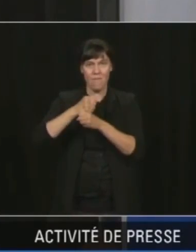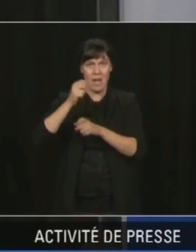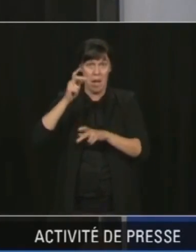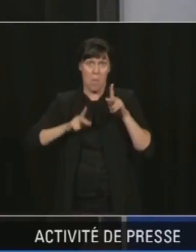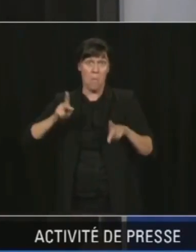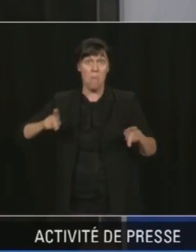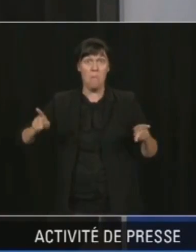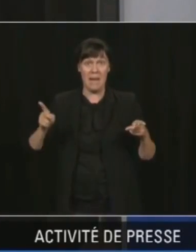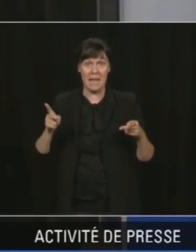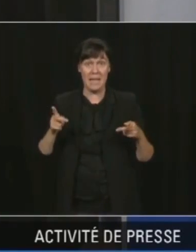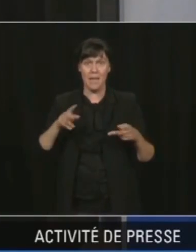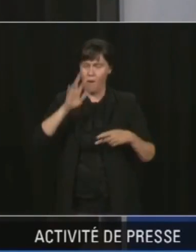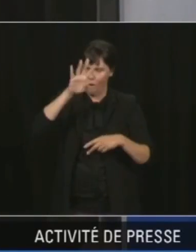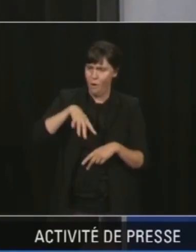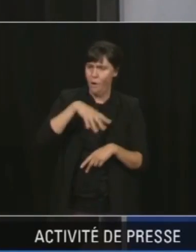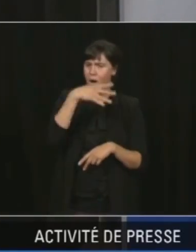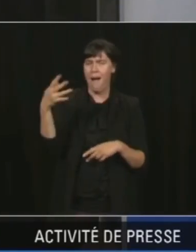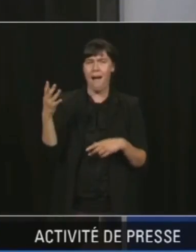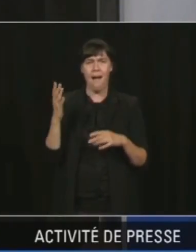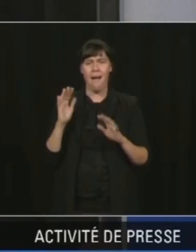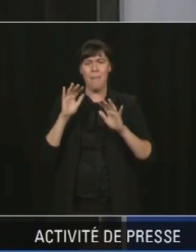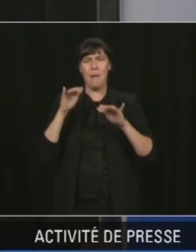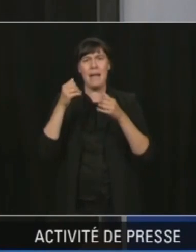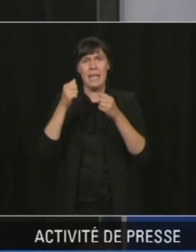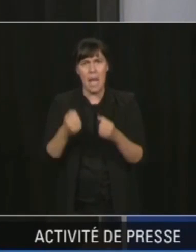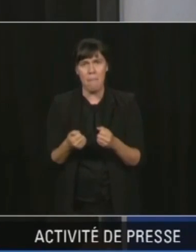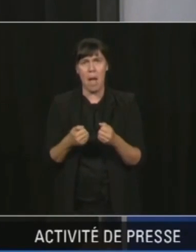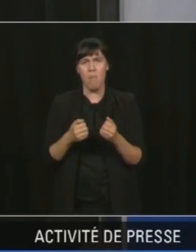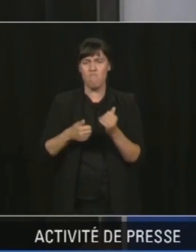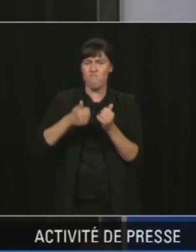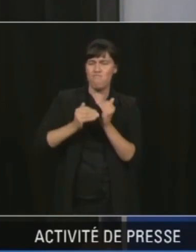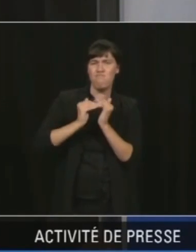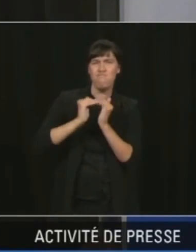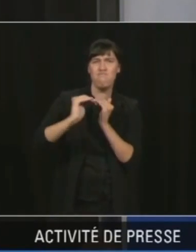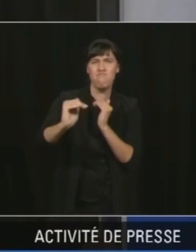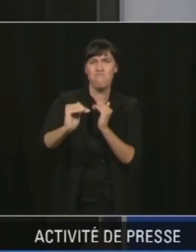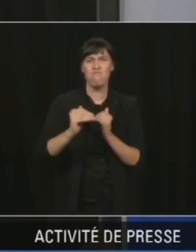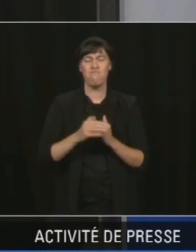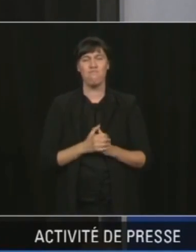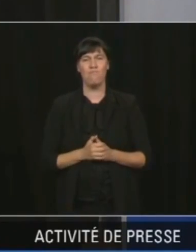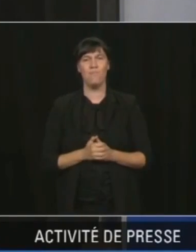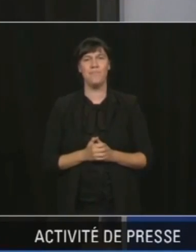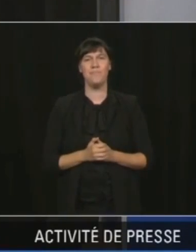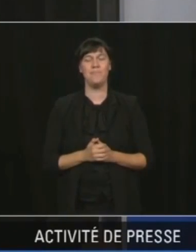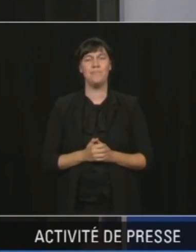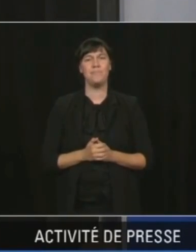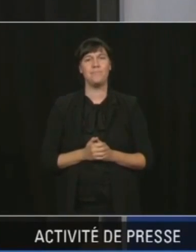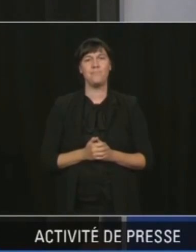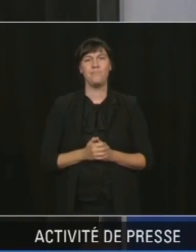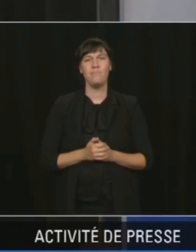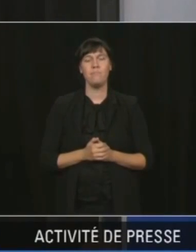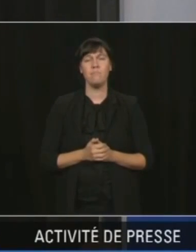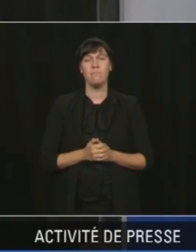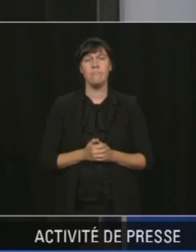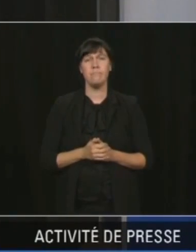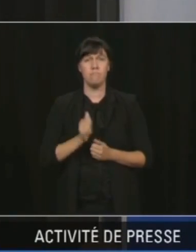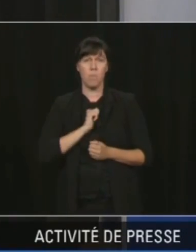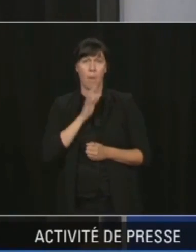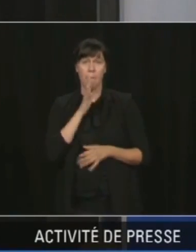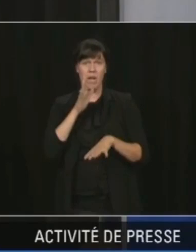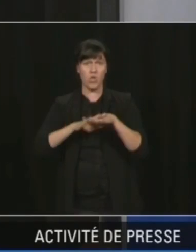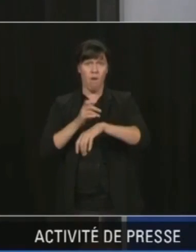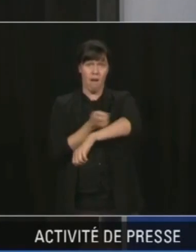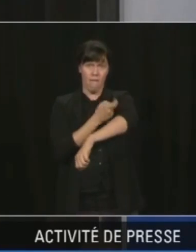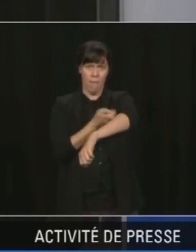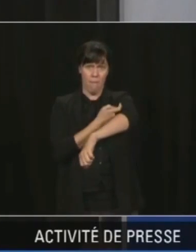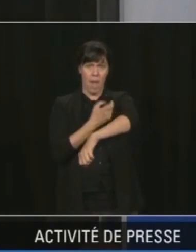sont prévisibles, qui sont raisonnables. Puis je veux aussi vous préciser que quand je dis infirmières, ça inclut les infirmières